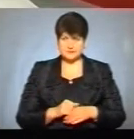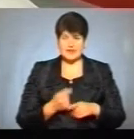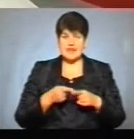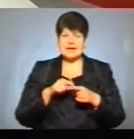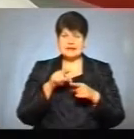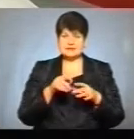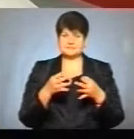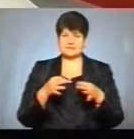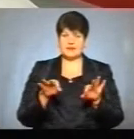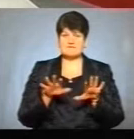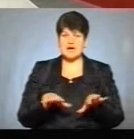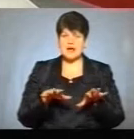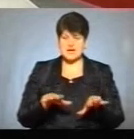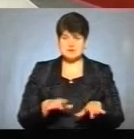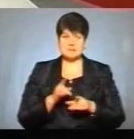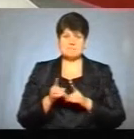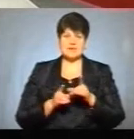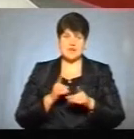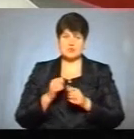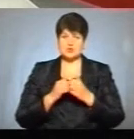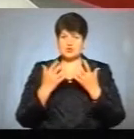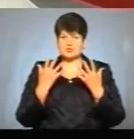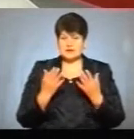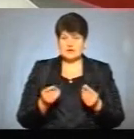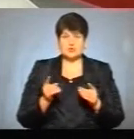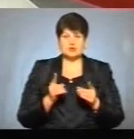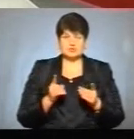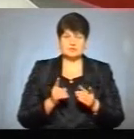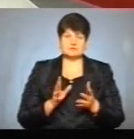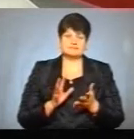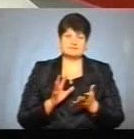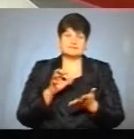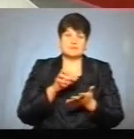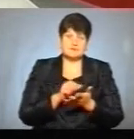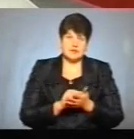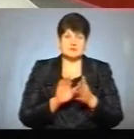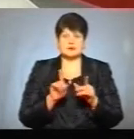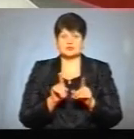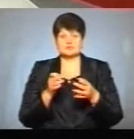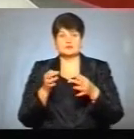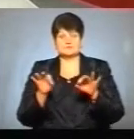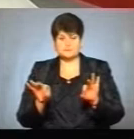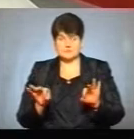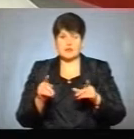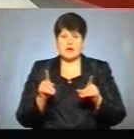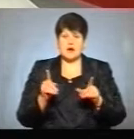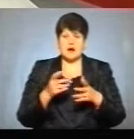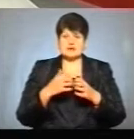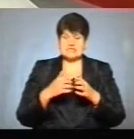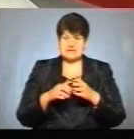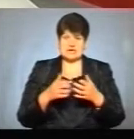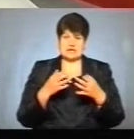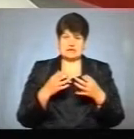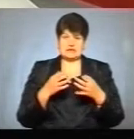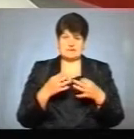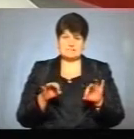вакансії, які на сьогодні, вони ж міняються кожен день, тому що якась вакансія укомплектовується, якась вакансія додається. Ну, серед вакансій це